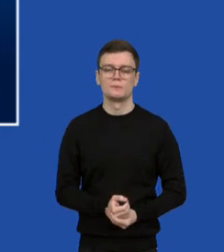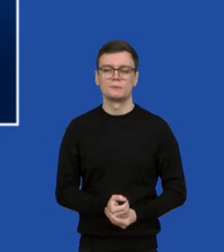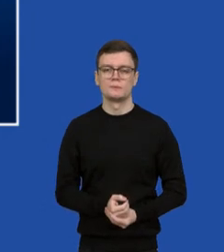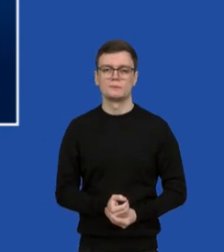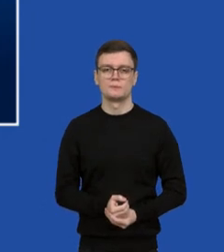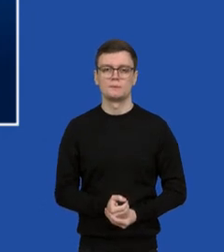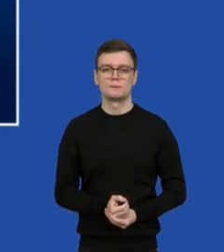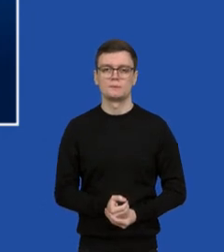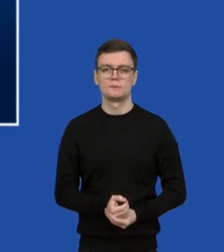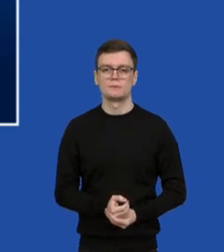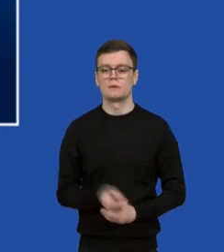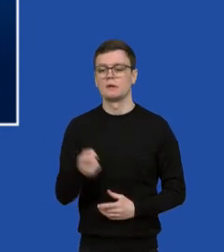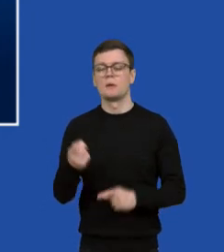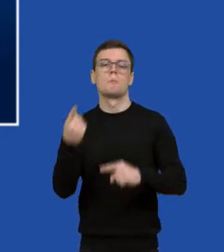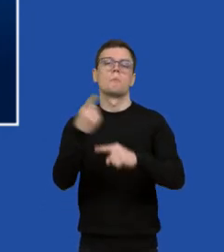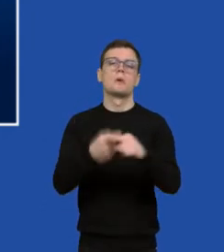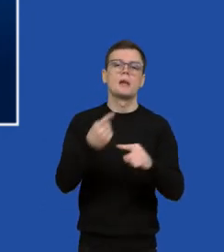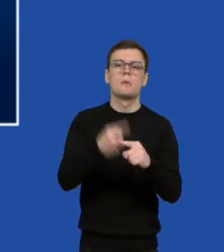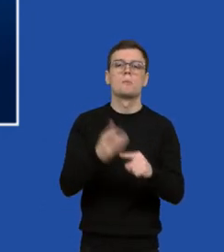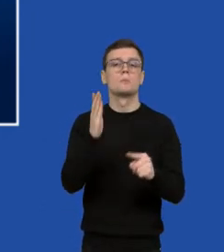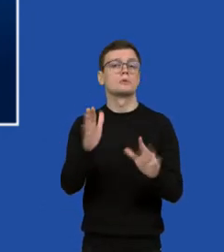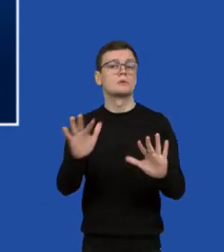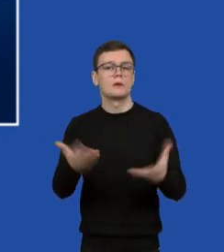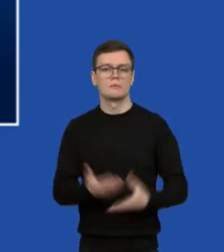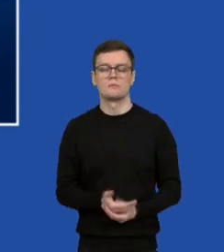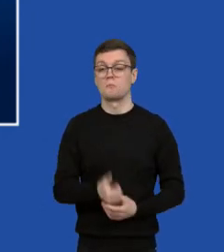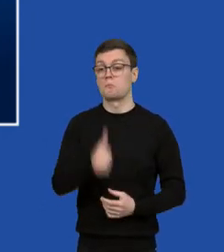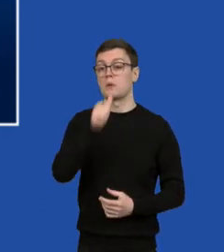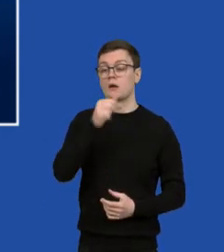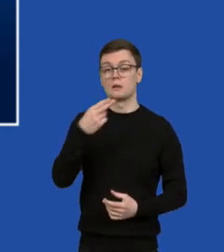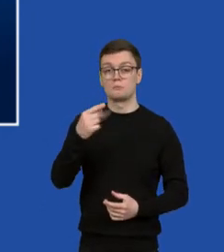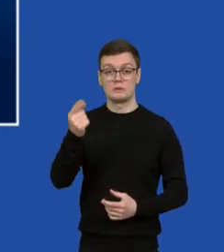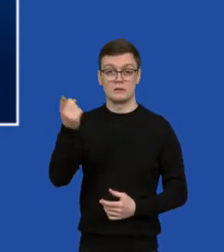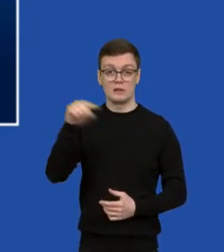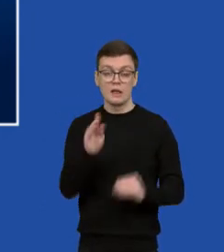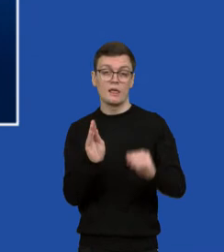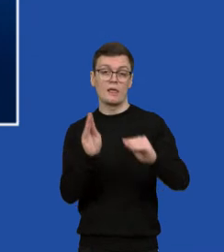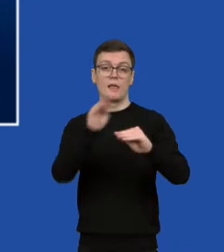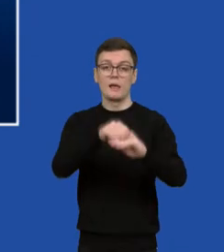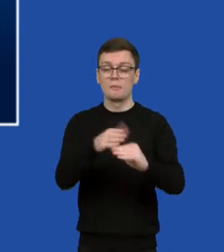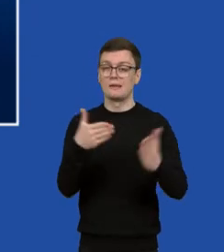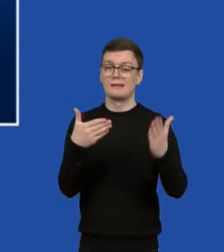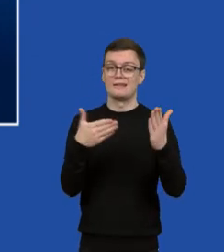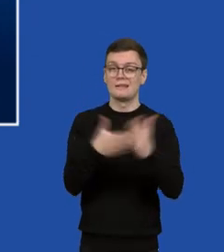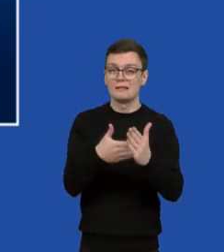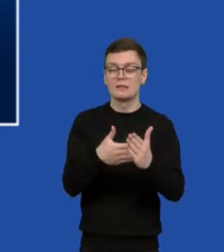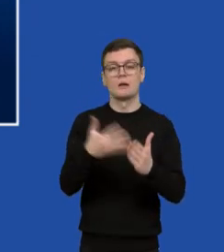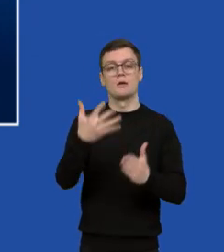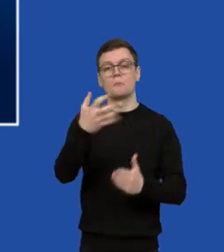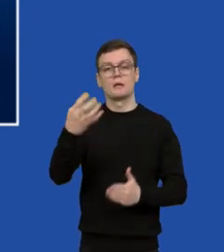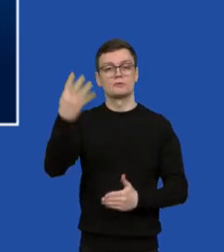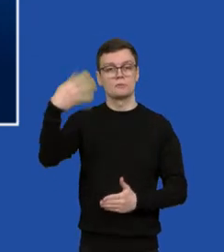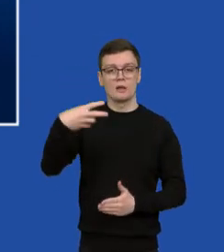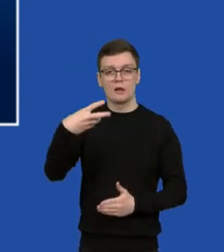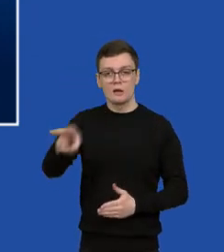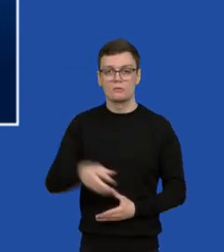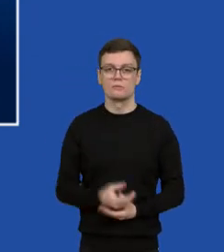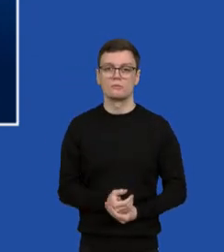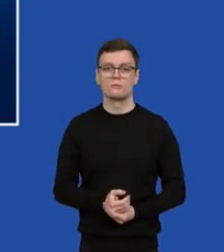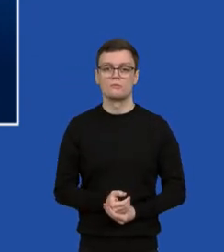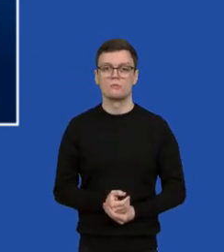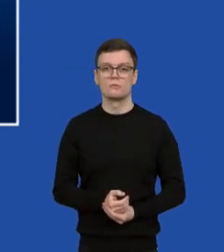Koks būtų šių priemonių efektas? Tai tarkim, neapmokestinamų pajamų dydį padidinus iki 540 eurų, maksimaliai